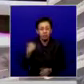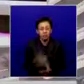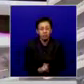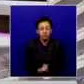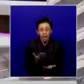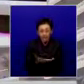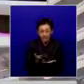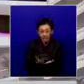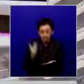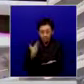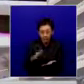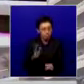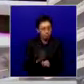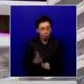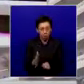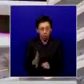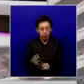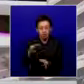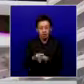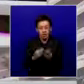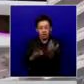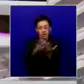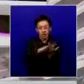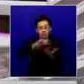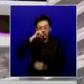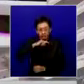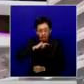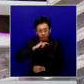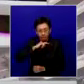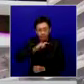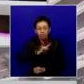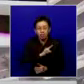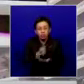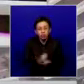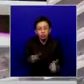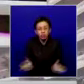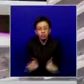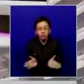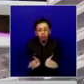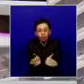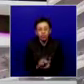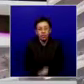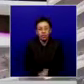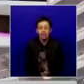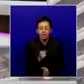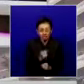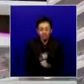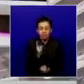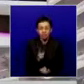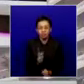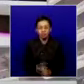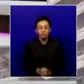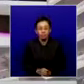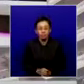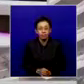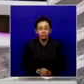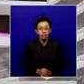มาแล้วไม่พอแบงค์ชาติจะแบกให้เป็นอย่างนั้นจริงๆอีก